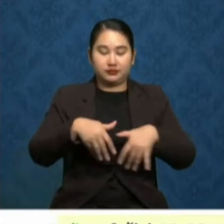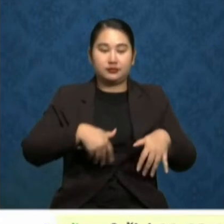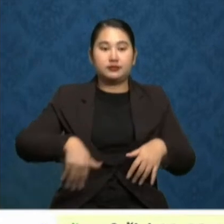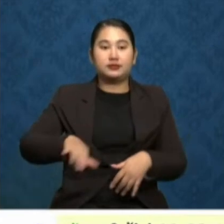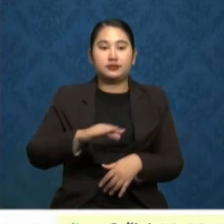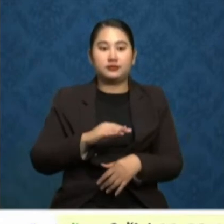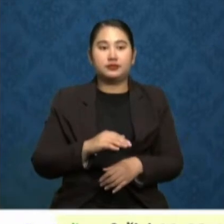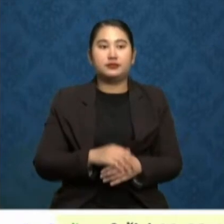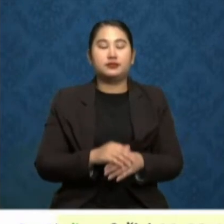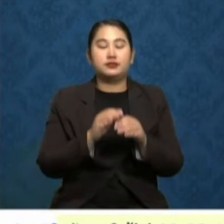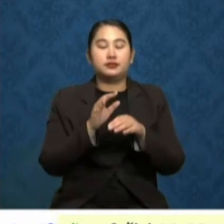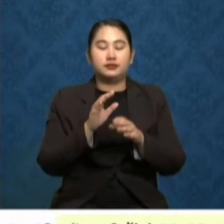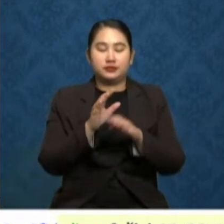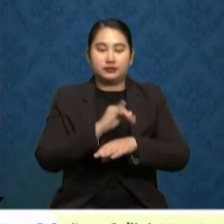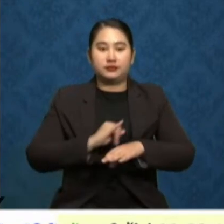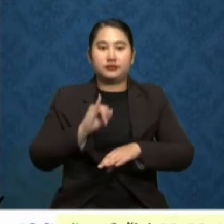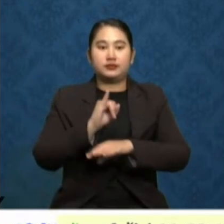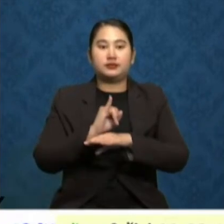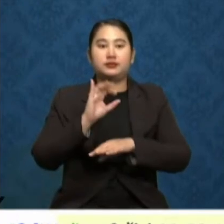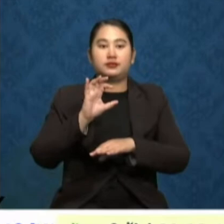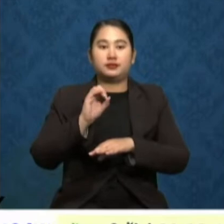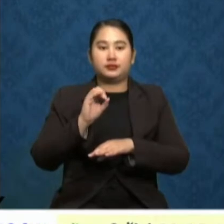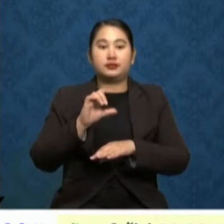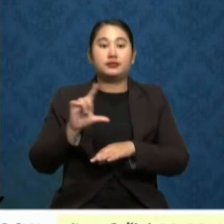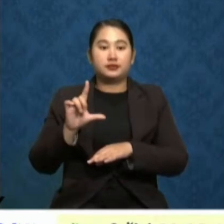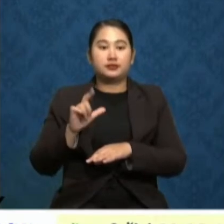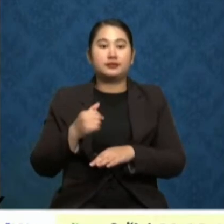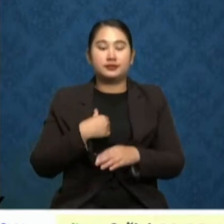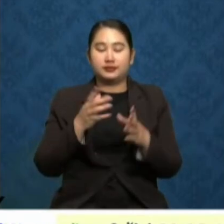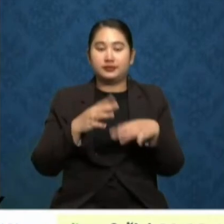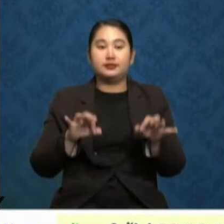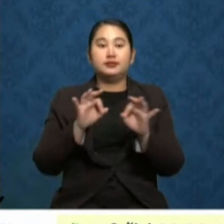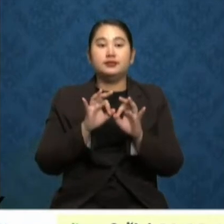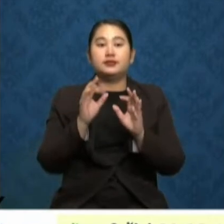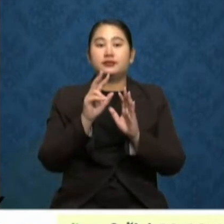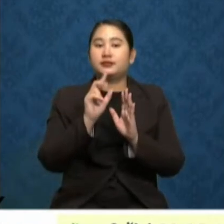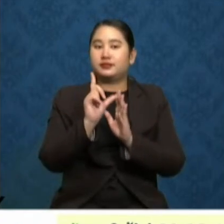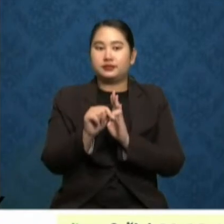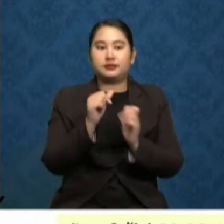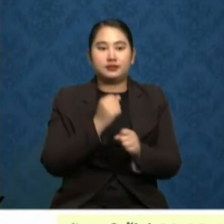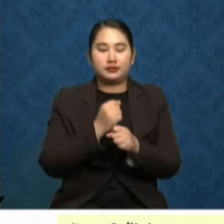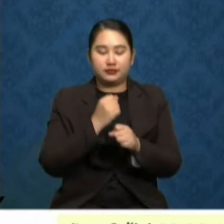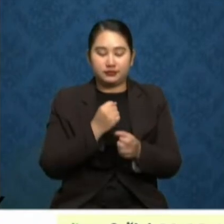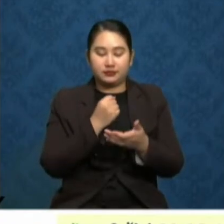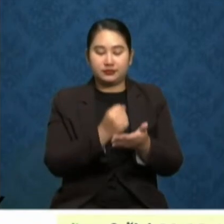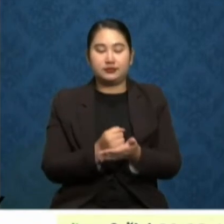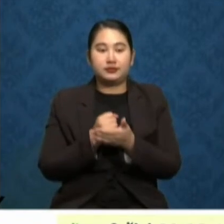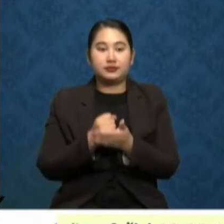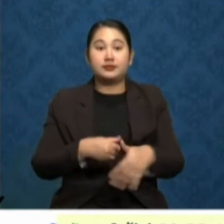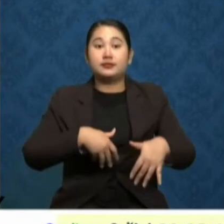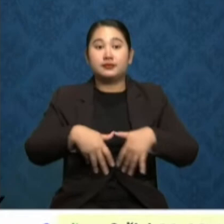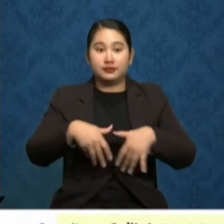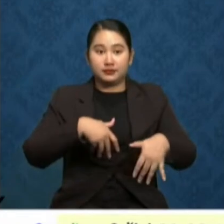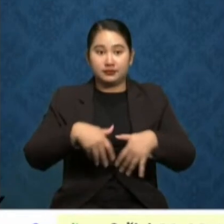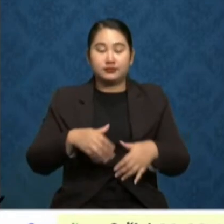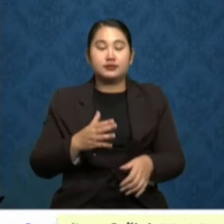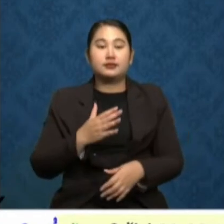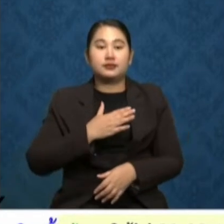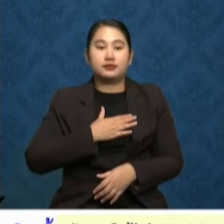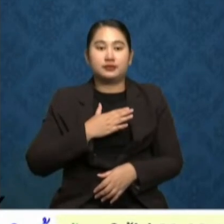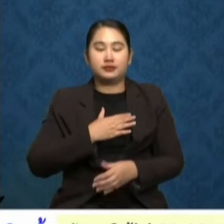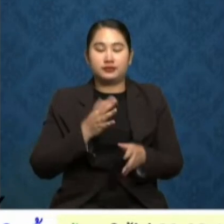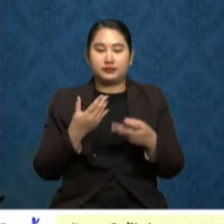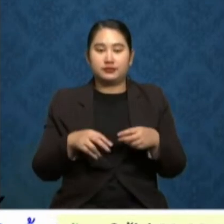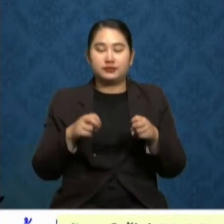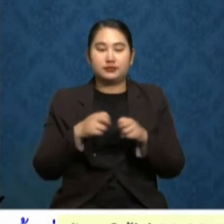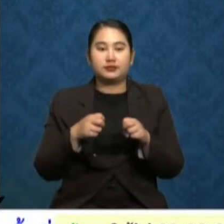ี่ย hit ลานไล่ก็ระวงว่าเป็เรืท unlockedที่จะสร้างความสุคให้พริuzzfo filhoองผม และเป็ปั